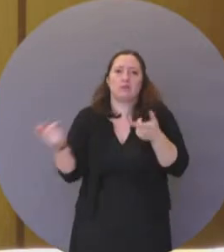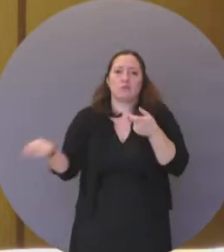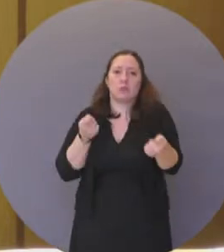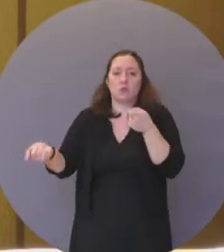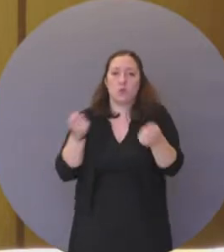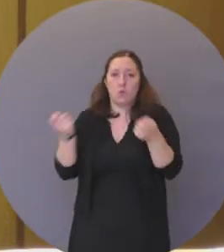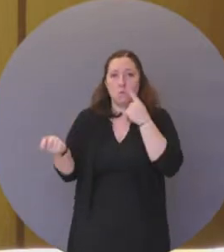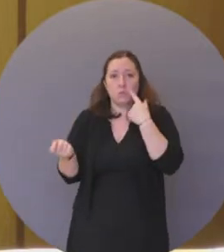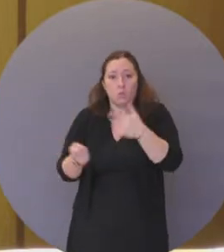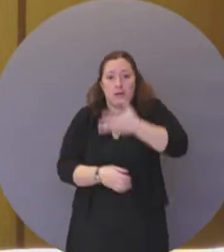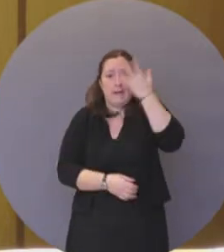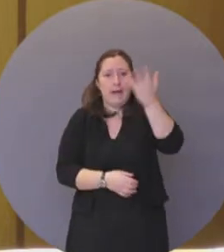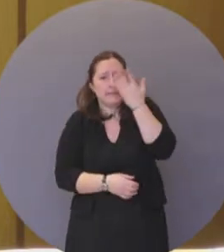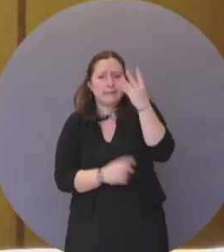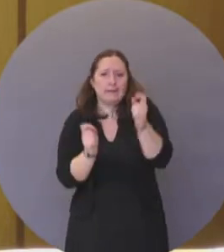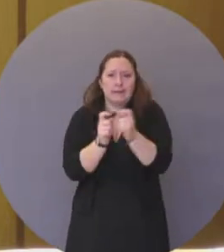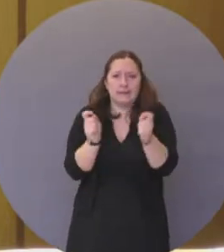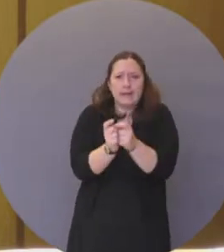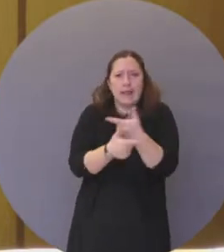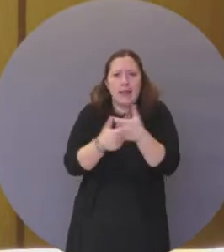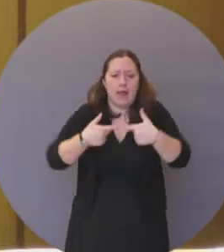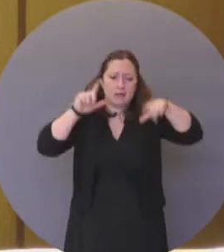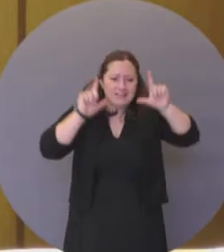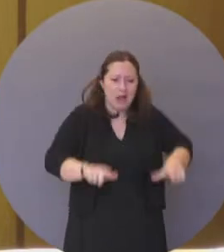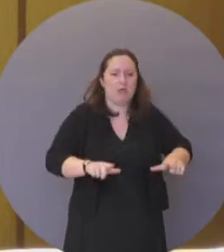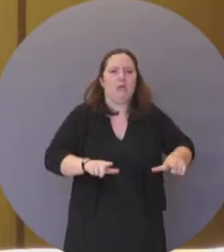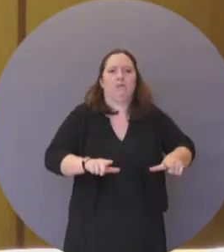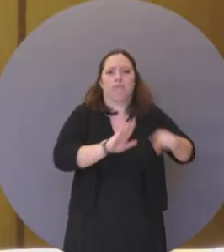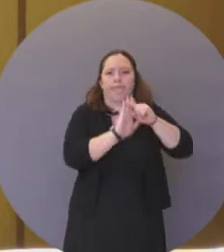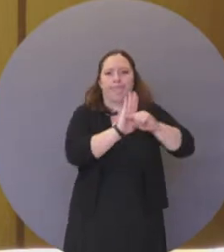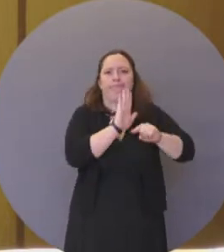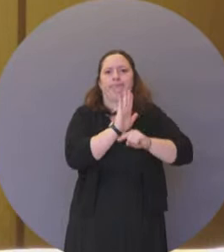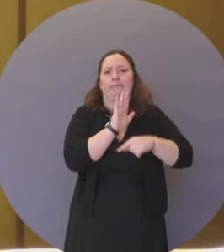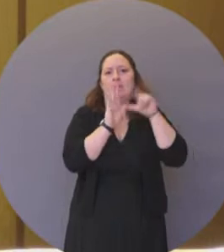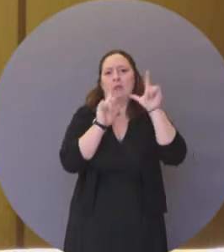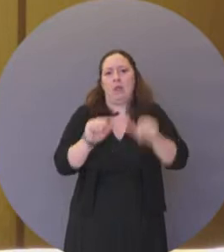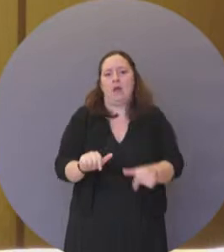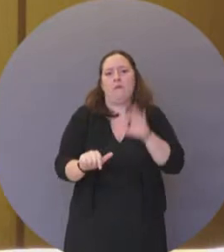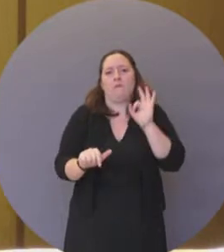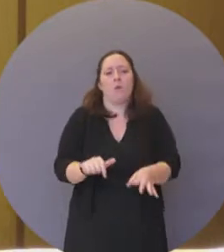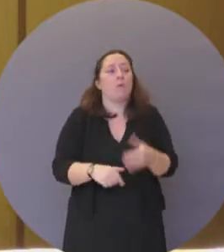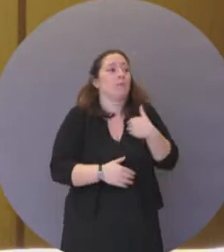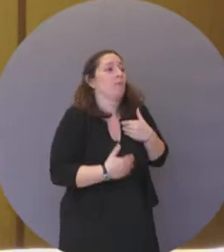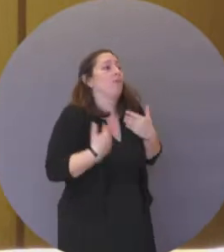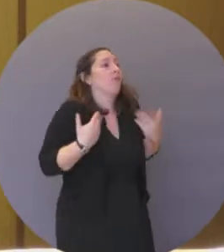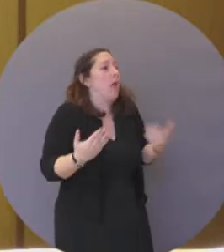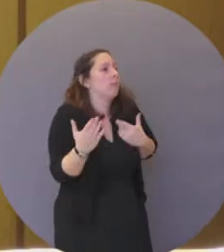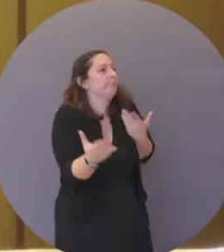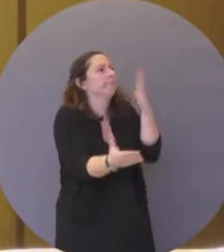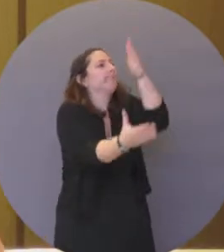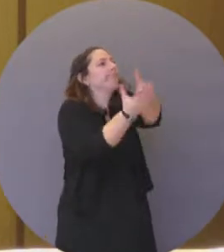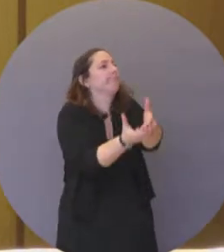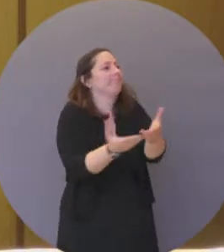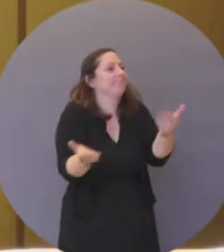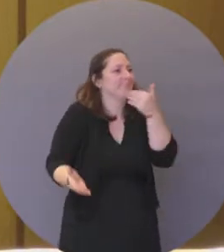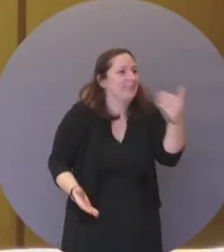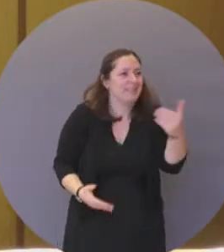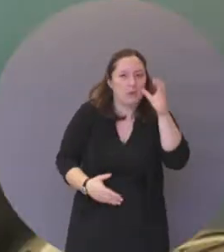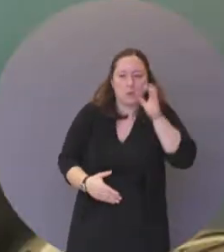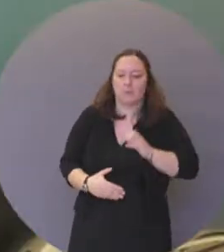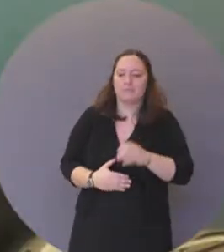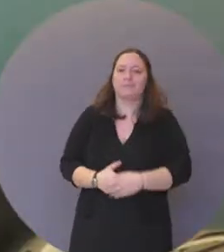des tarifs encadrés réguliers voilà monsieur le Président ma contribution à ce débat